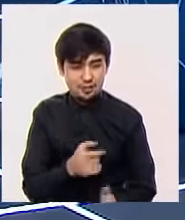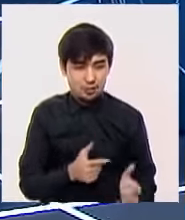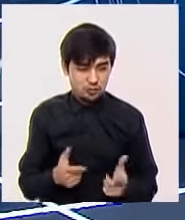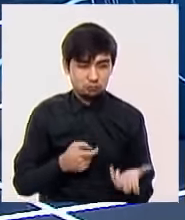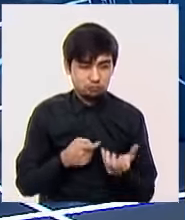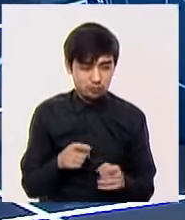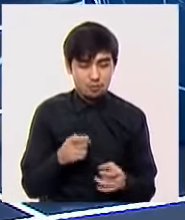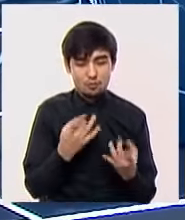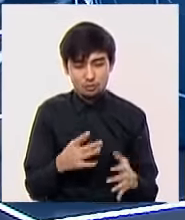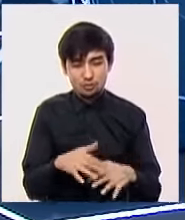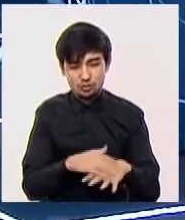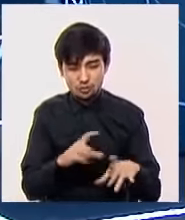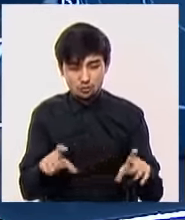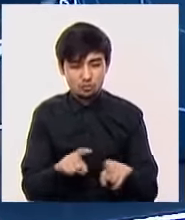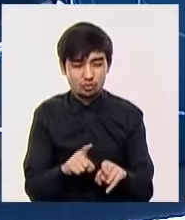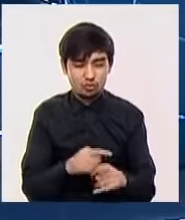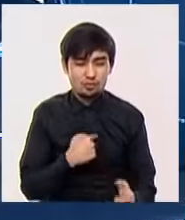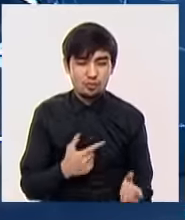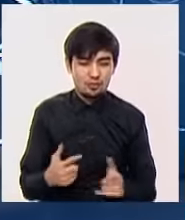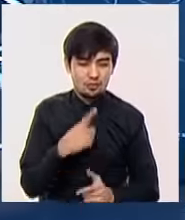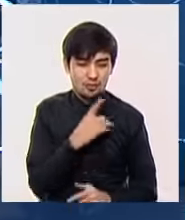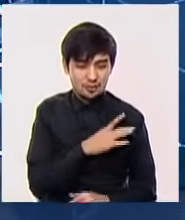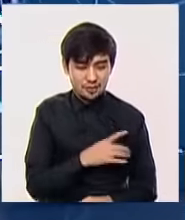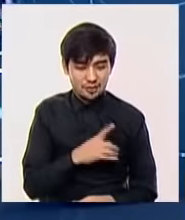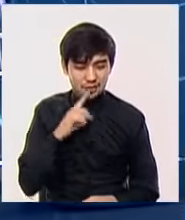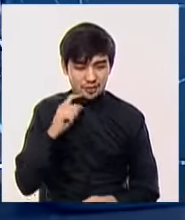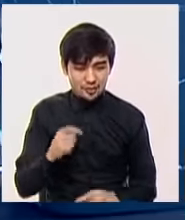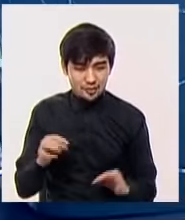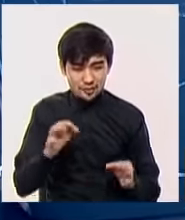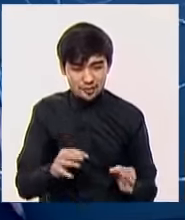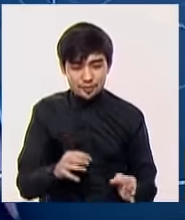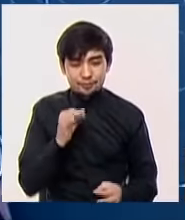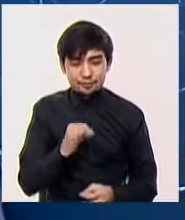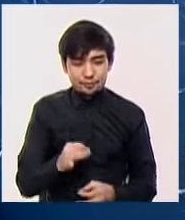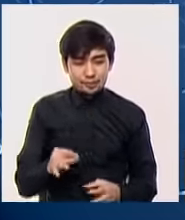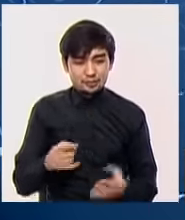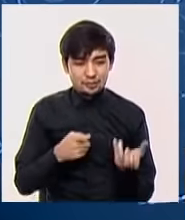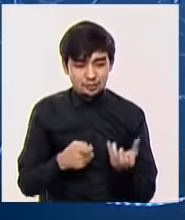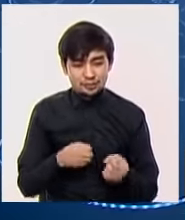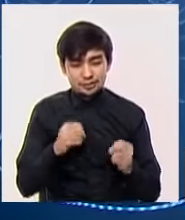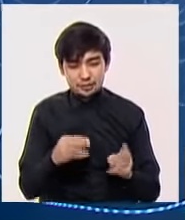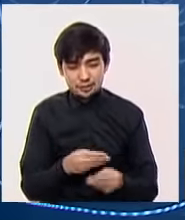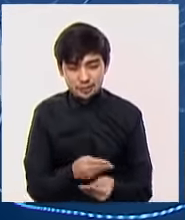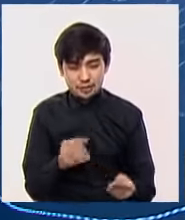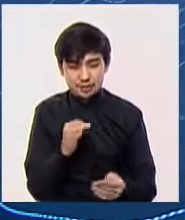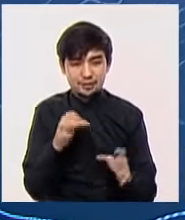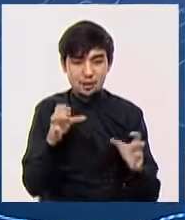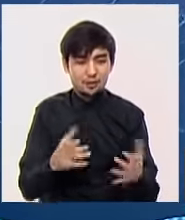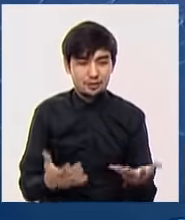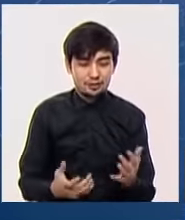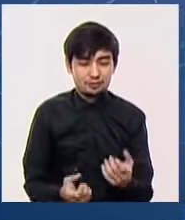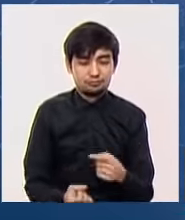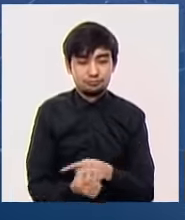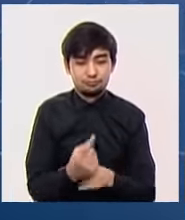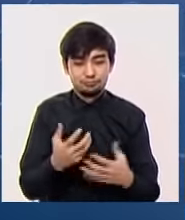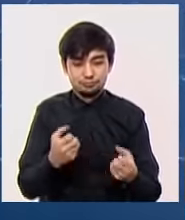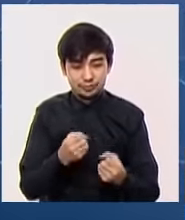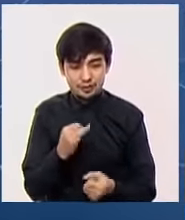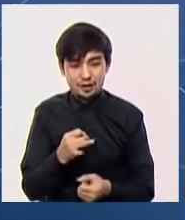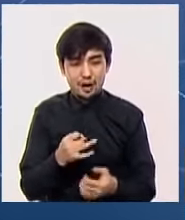и гражданские верховная рада в первом чтении одобрила законопроект о праве на оружие если закон примут мирные жители украины